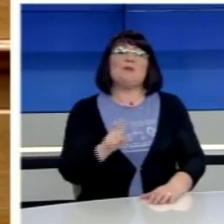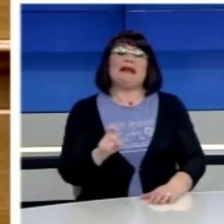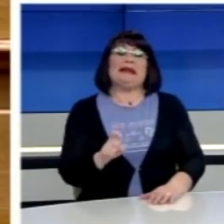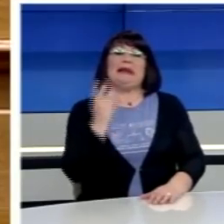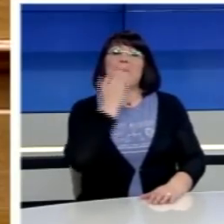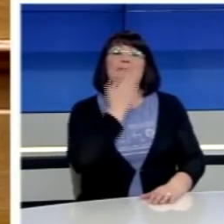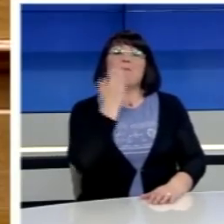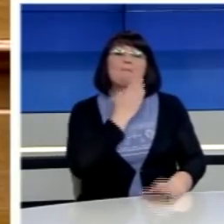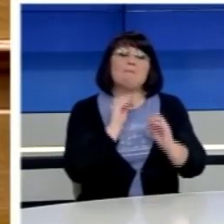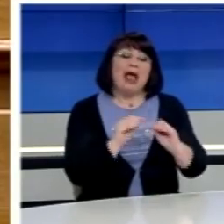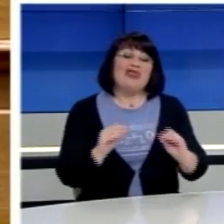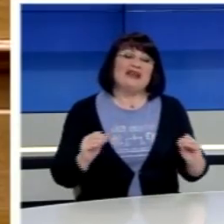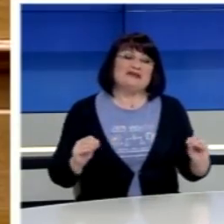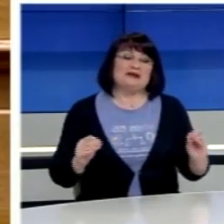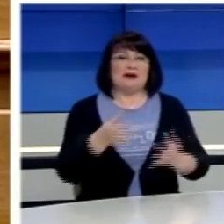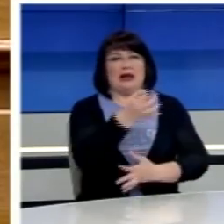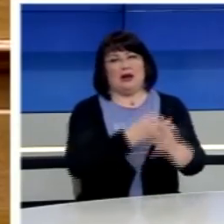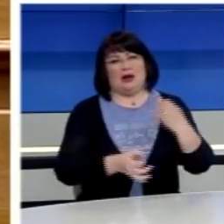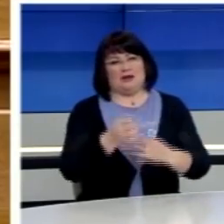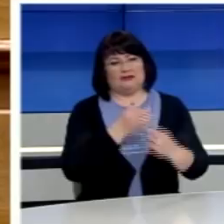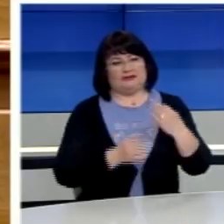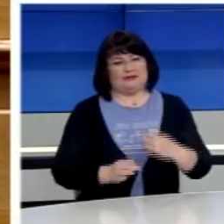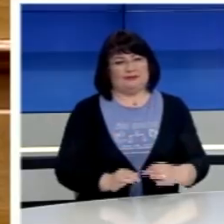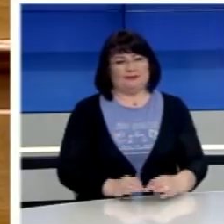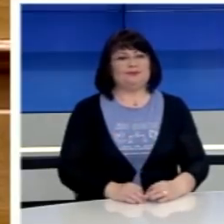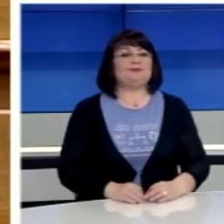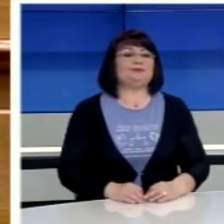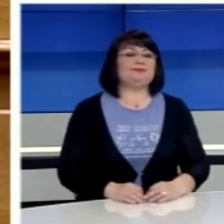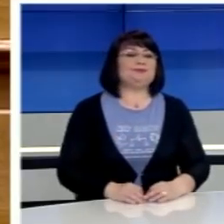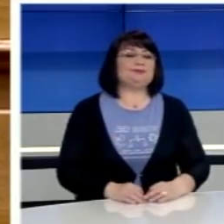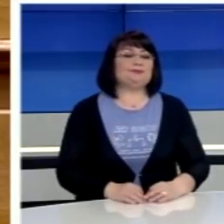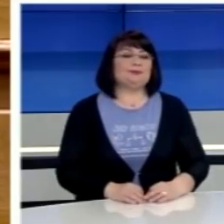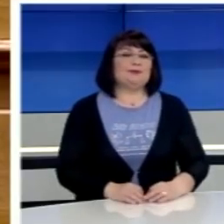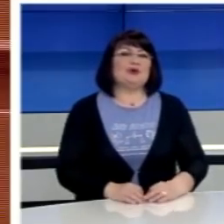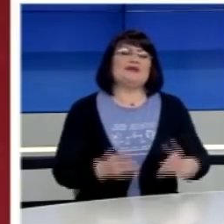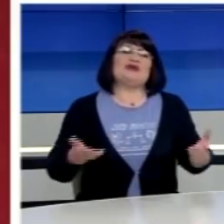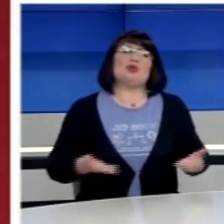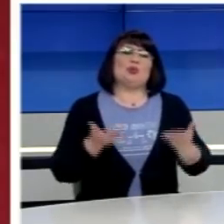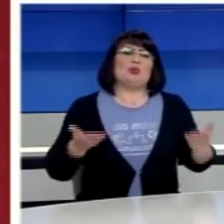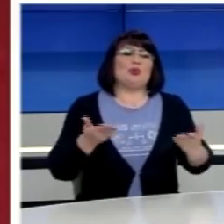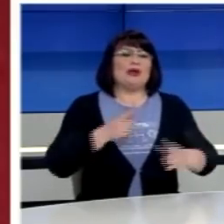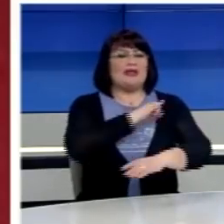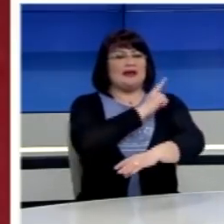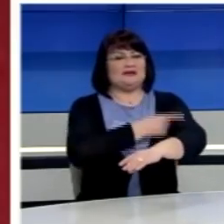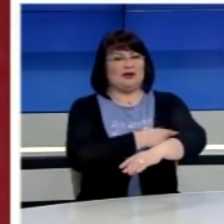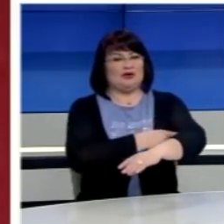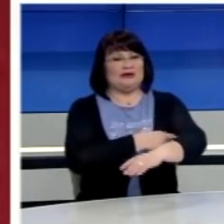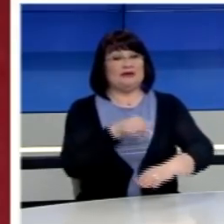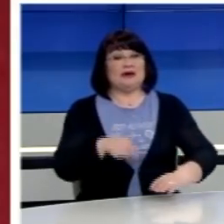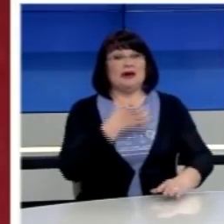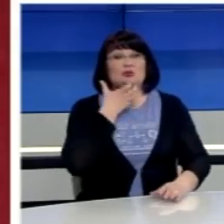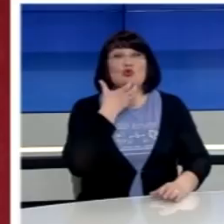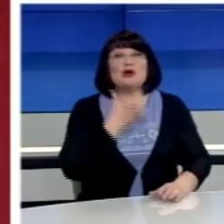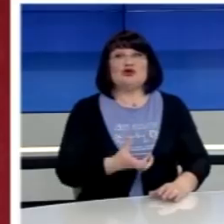λέτε. Και ότι αυτές είναι μάλιστα οι ήπιες δεξιότητες που βάζουμε στο σχολείο. Όμως τα πράγματα είναι πολύ